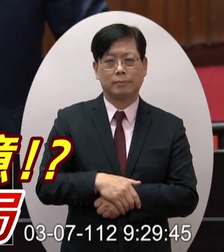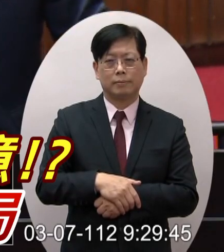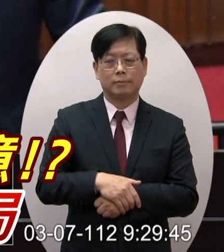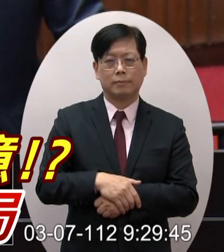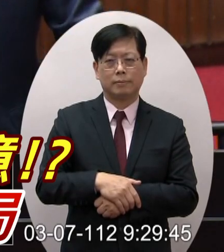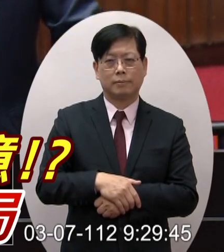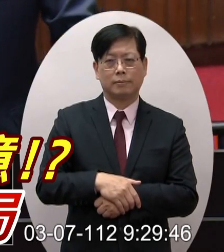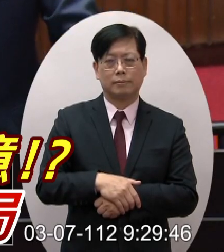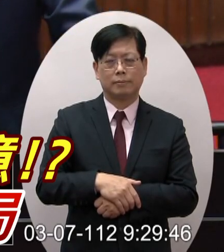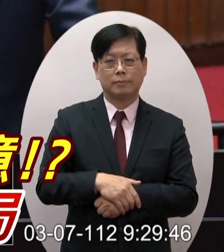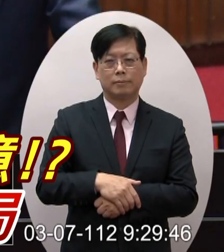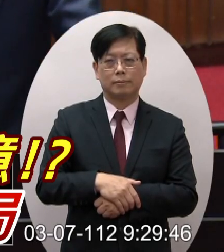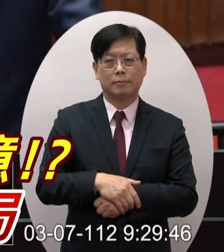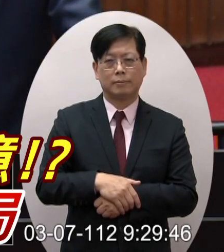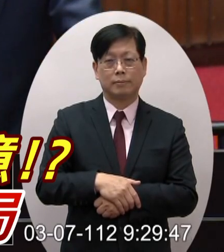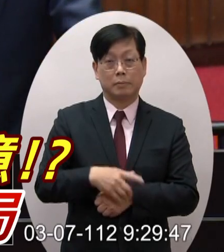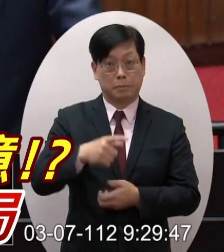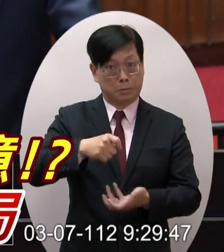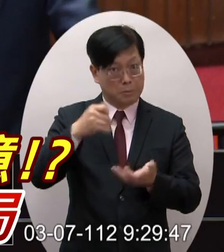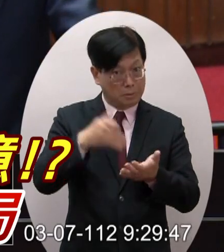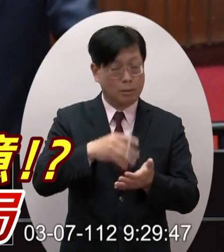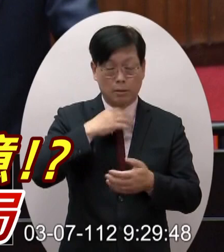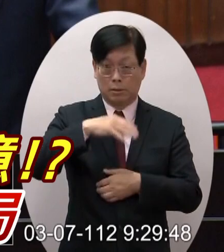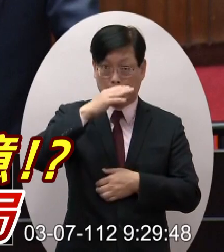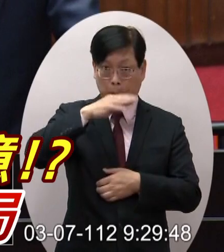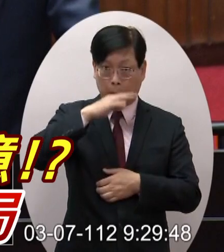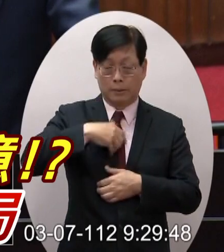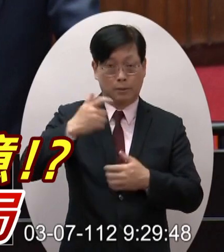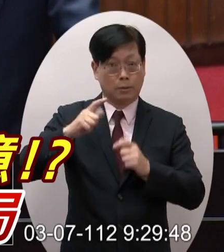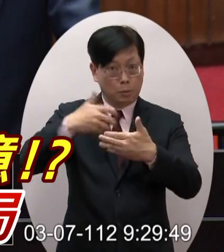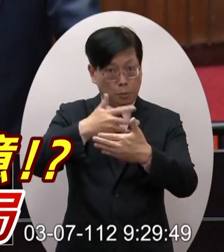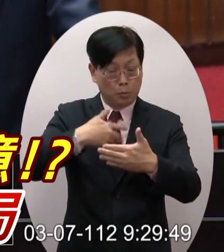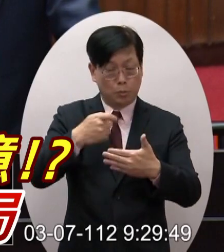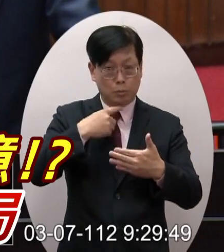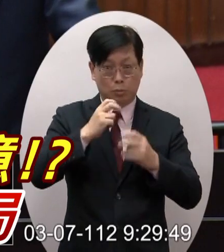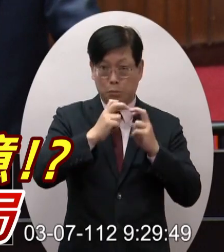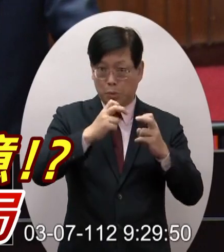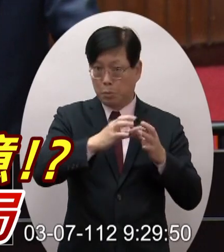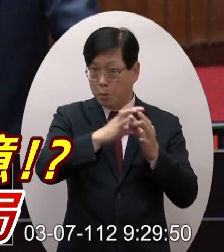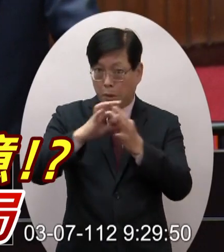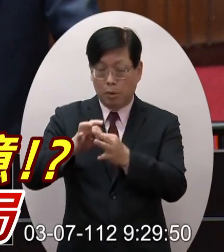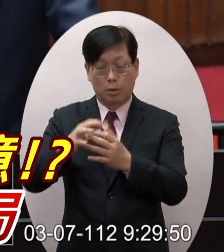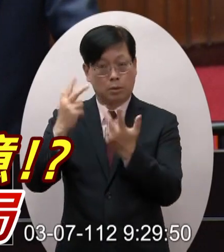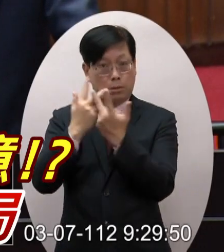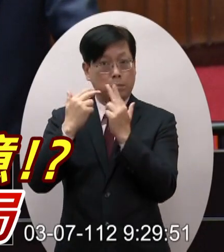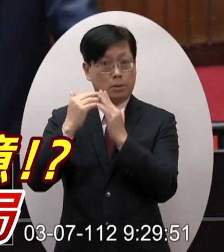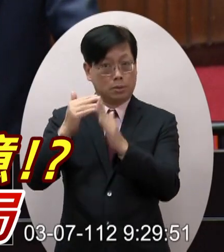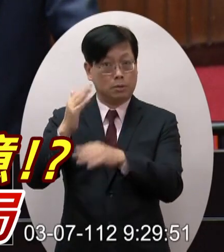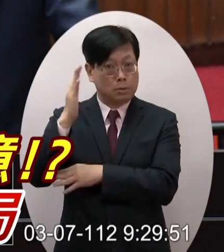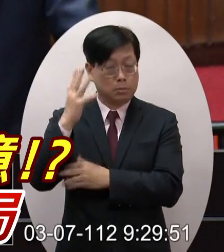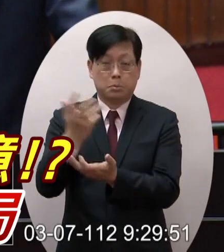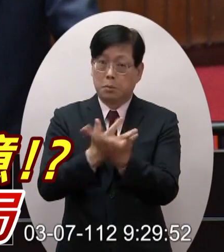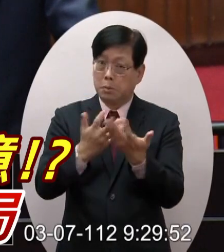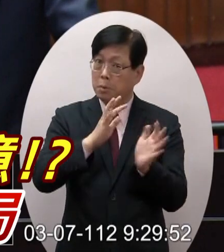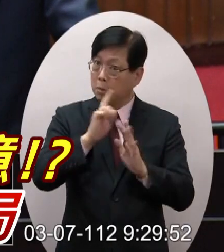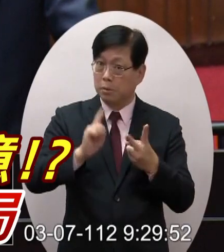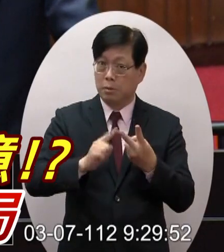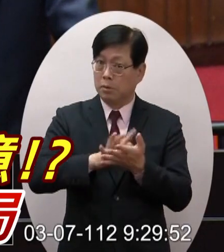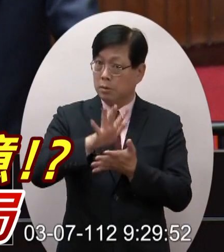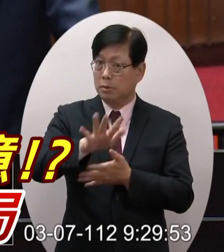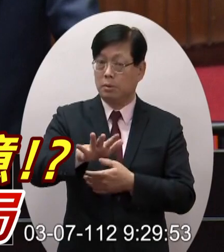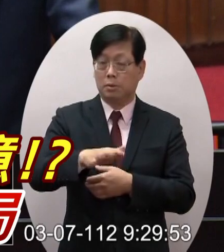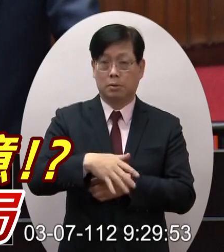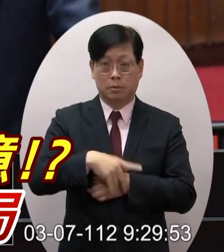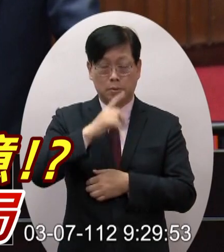哈，整个 你讲到重点了，系东线的整合，那这个部分跟新北市政府现在目前的沟通跟未来的